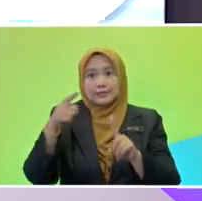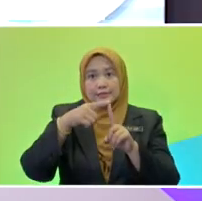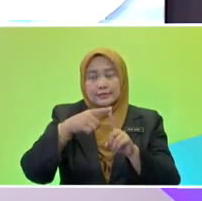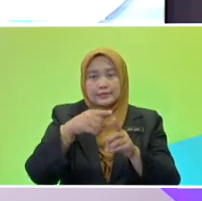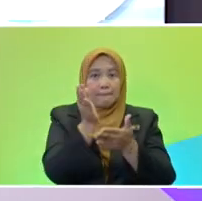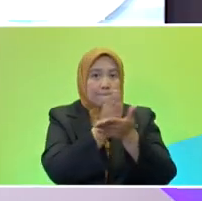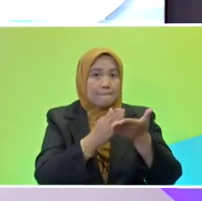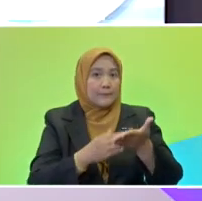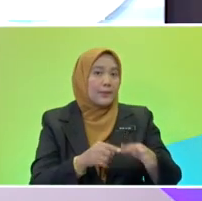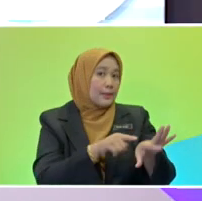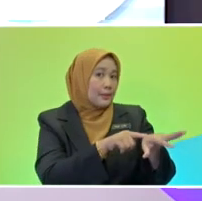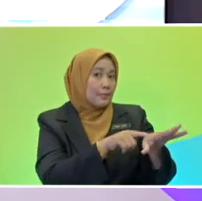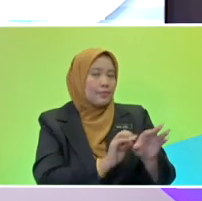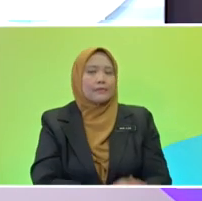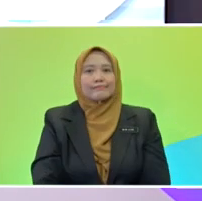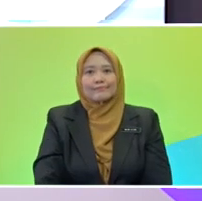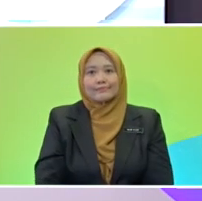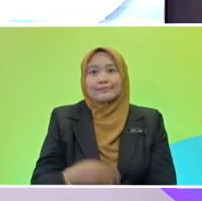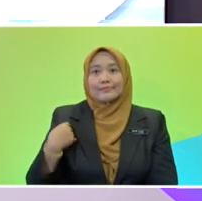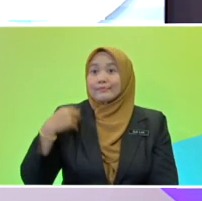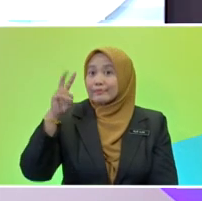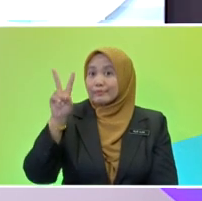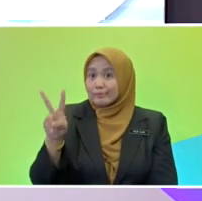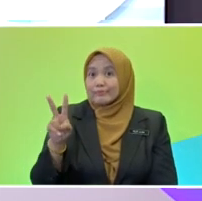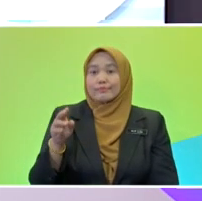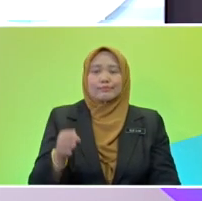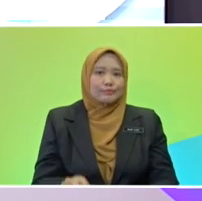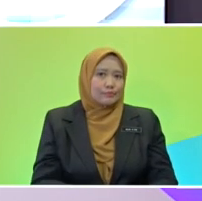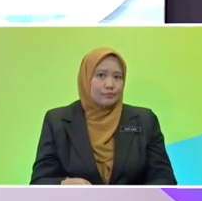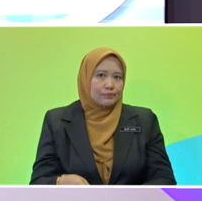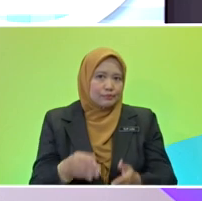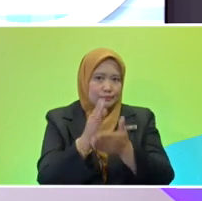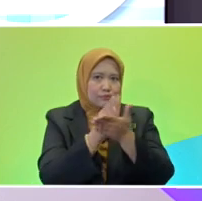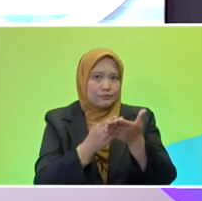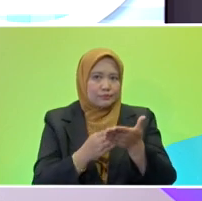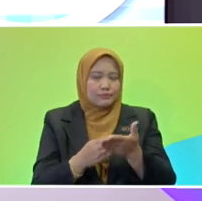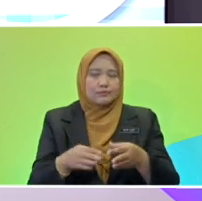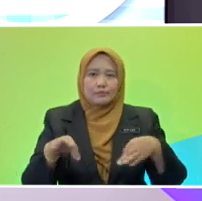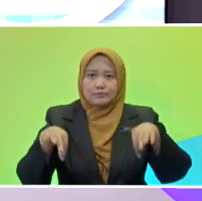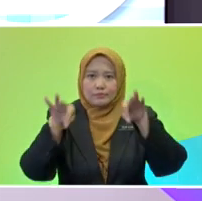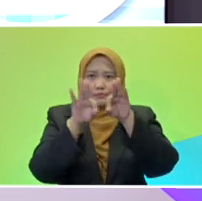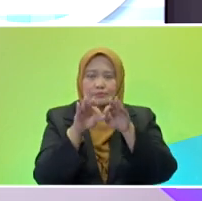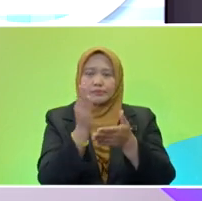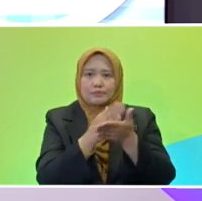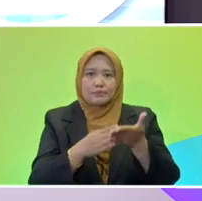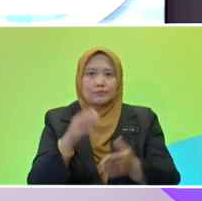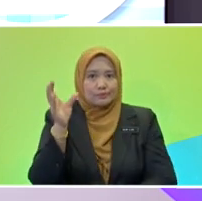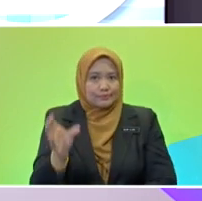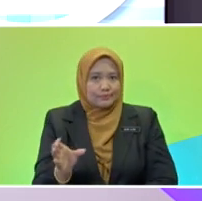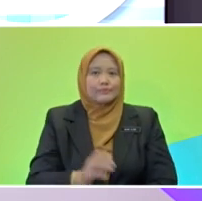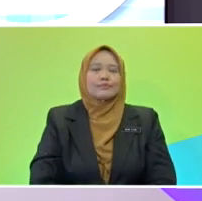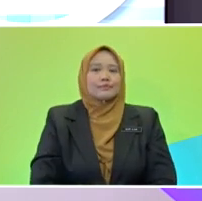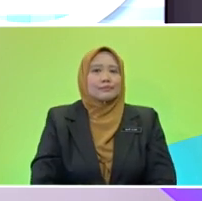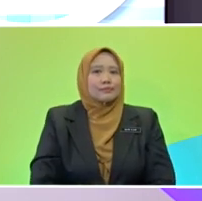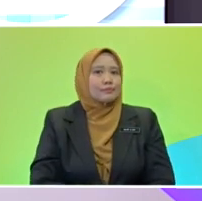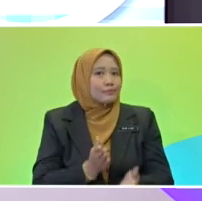Kepentingan batang yang telah Terangkan seterusnya kita ingin melihat kepada Daud Apakah